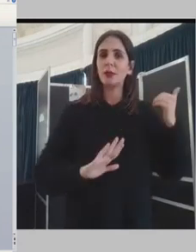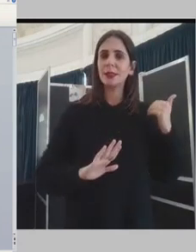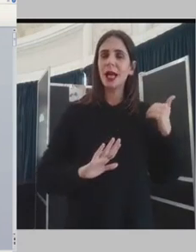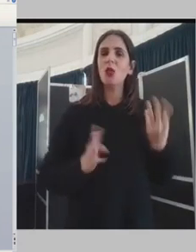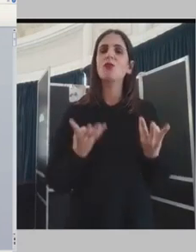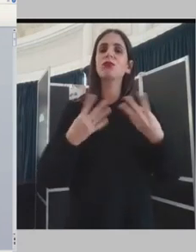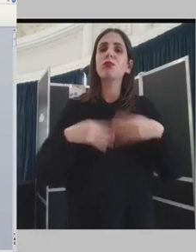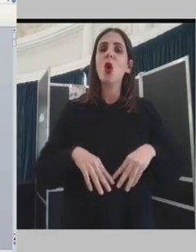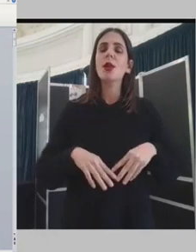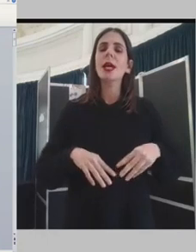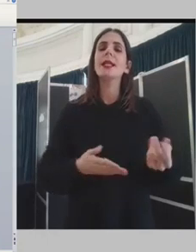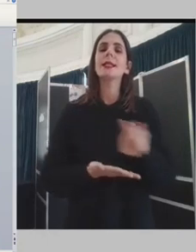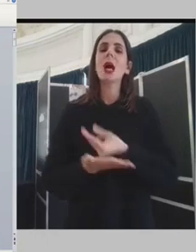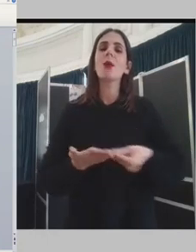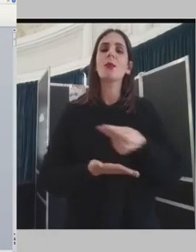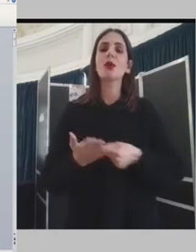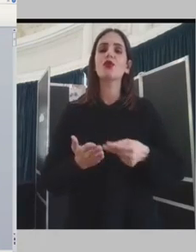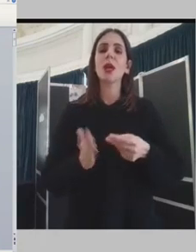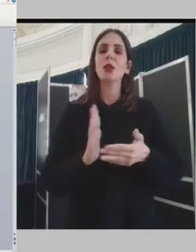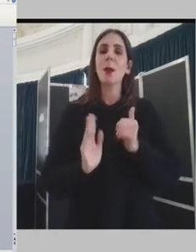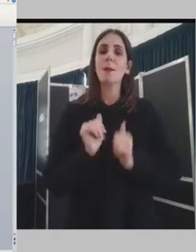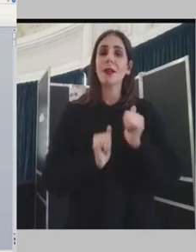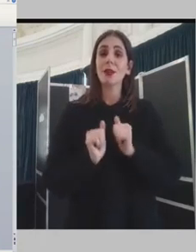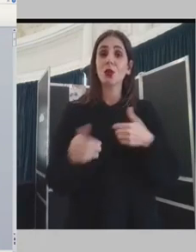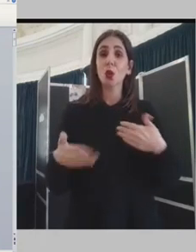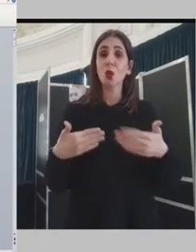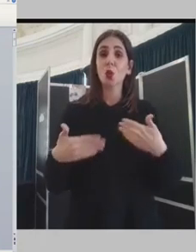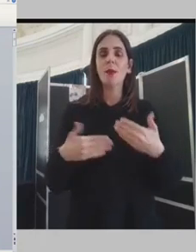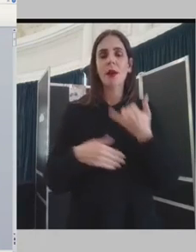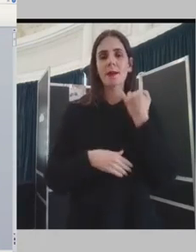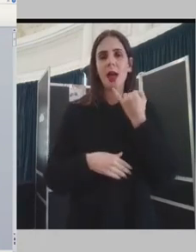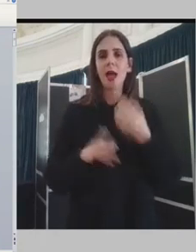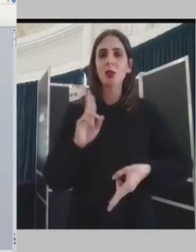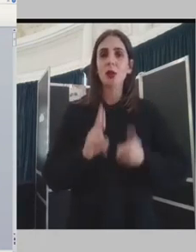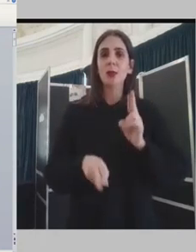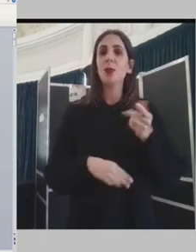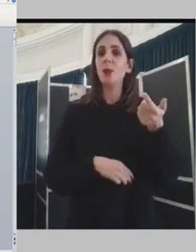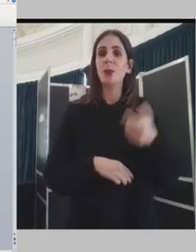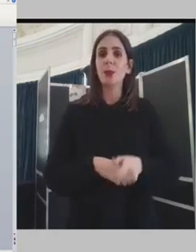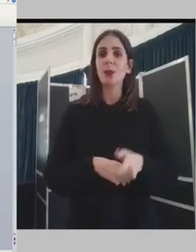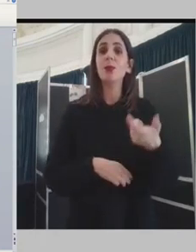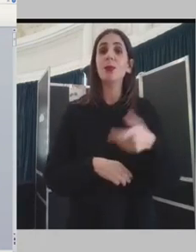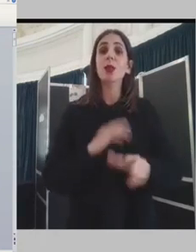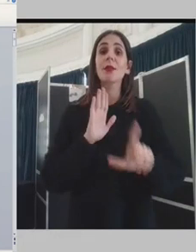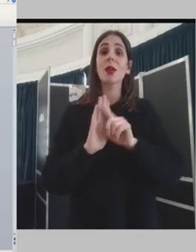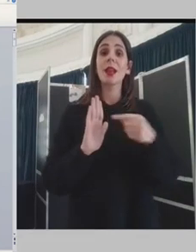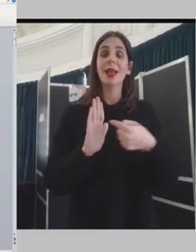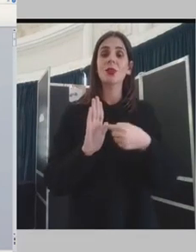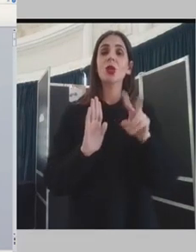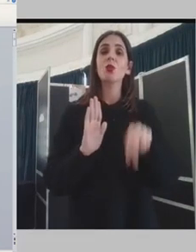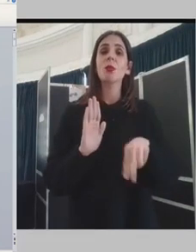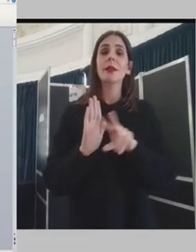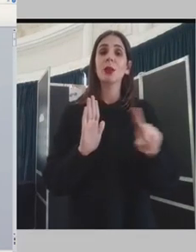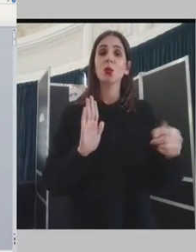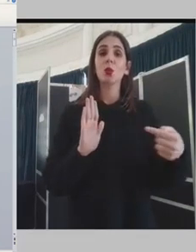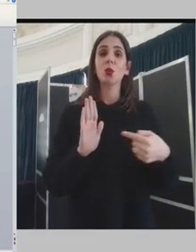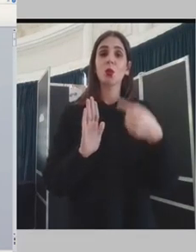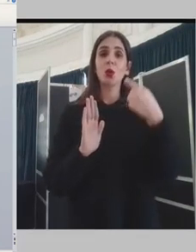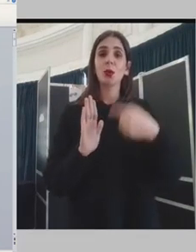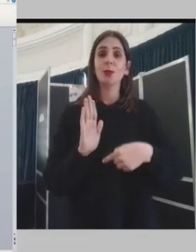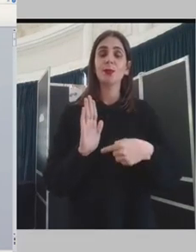defibrillazione precoce in quanto la legge del 2021 uscita